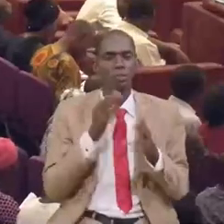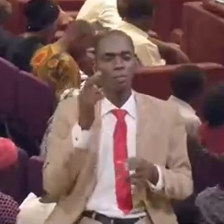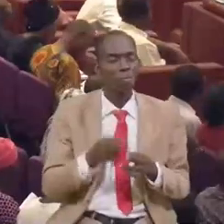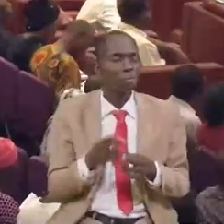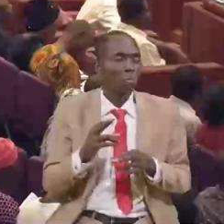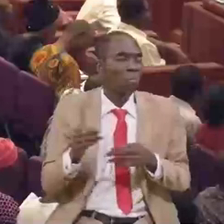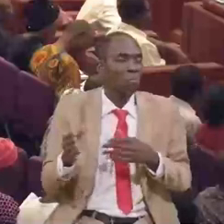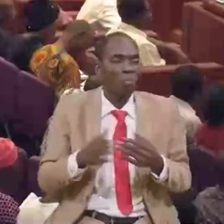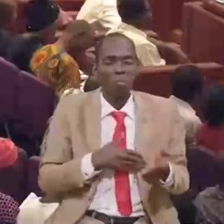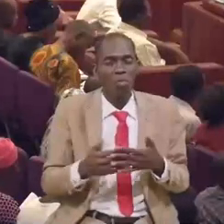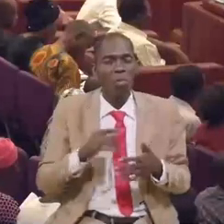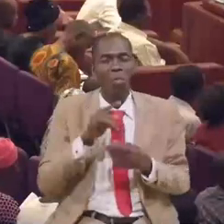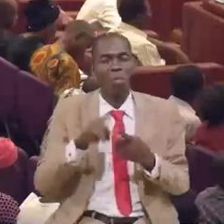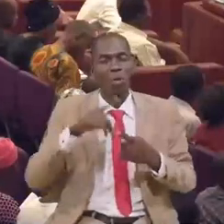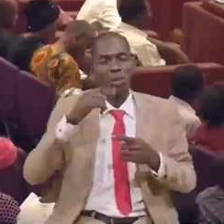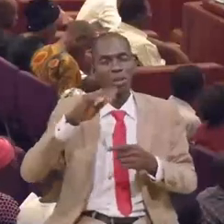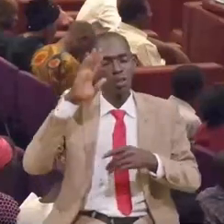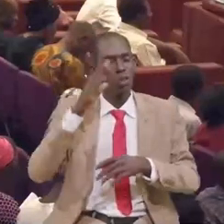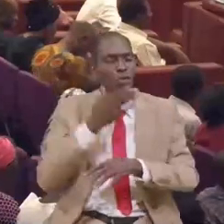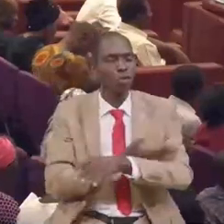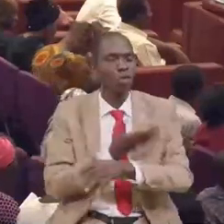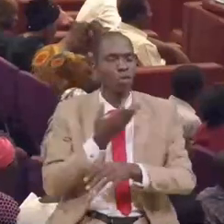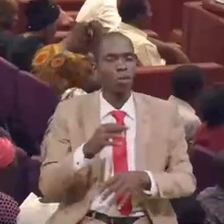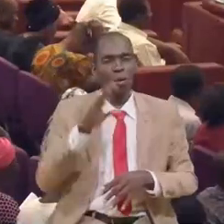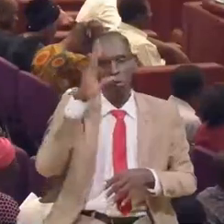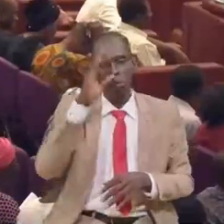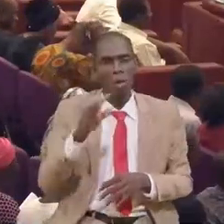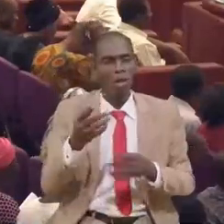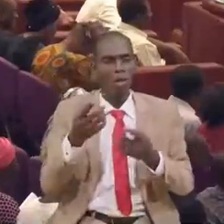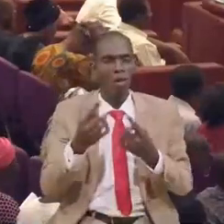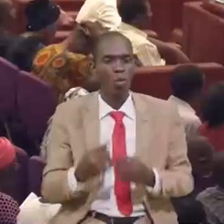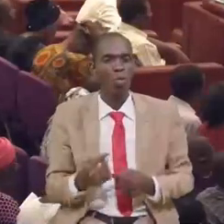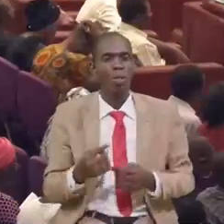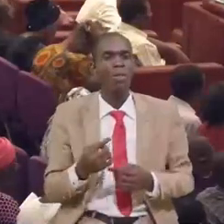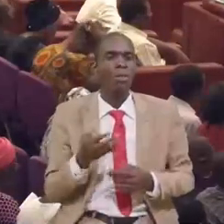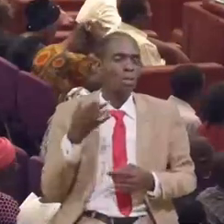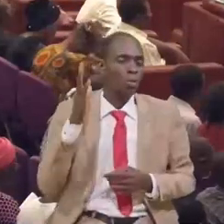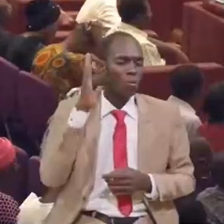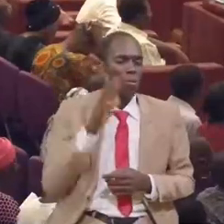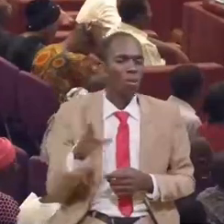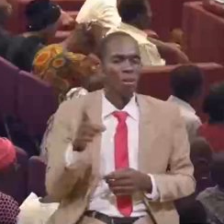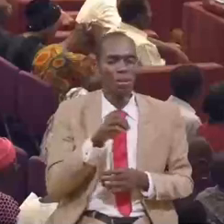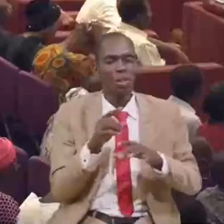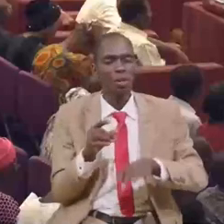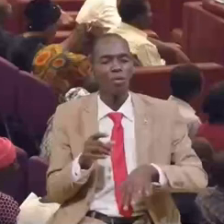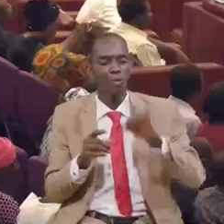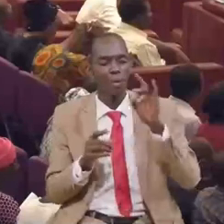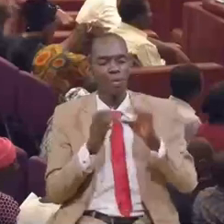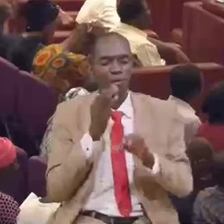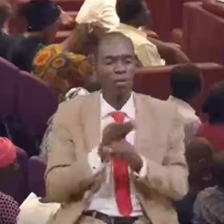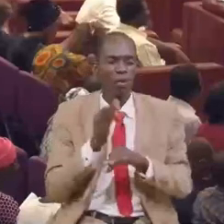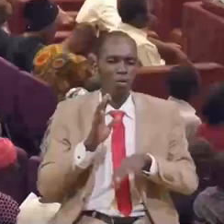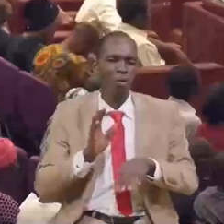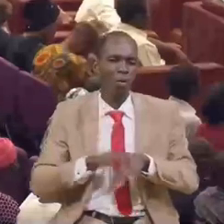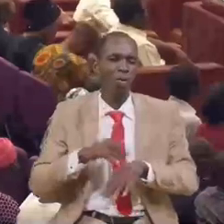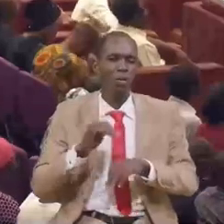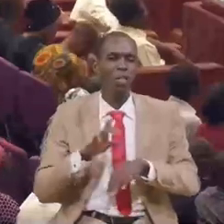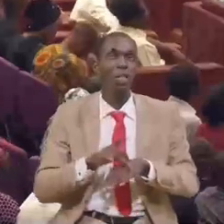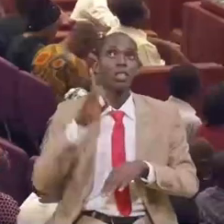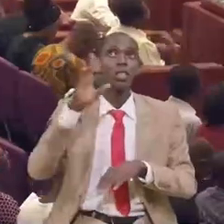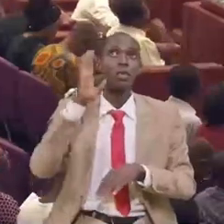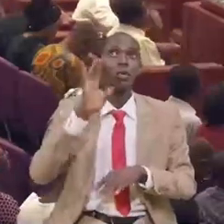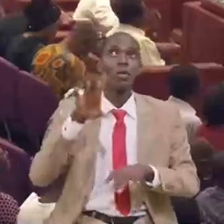Mais quand le Fils de l'homme viendra, trouvera-t-il la foi sur la terre? Il trouvera la foi en moi. Il